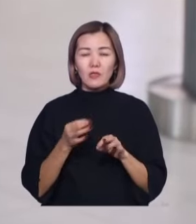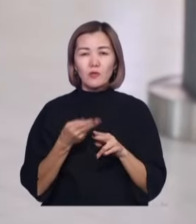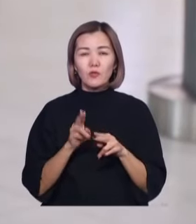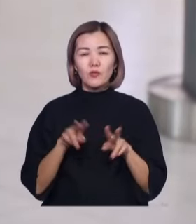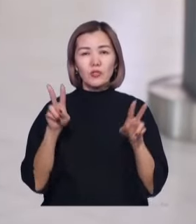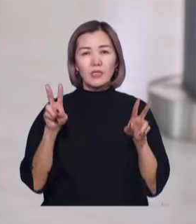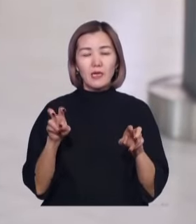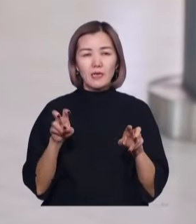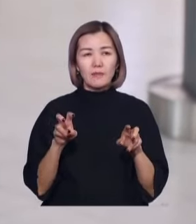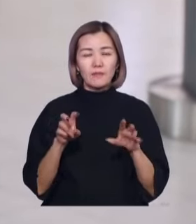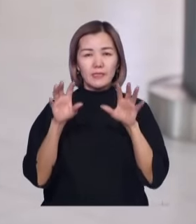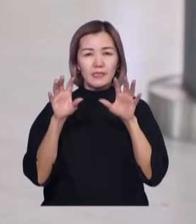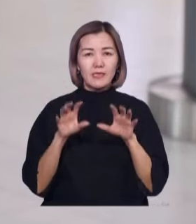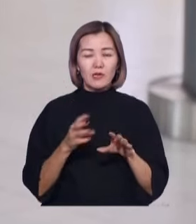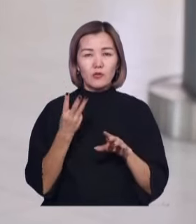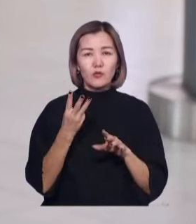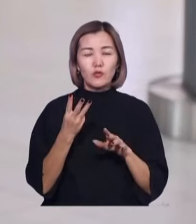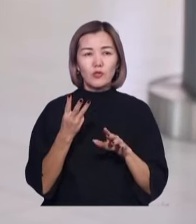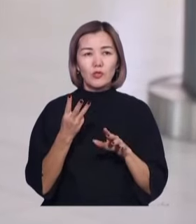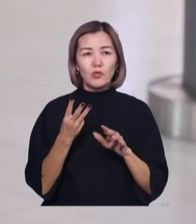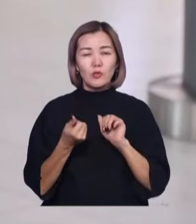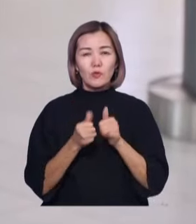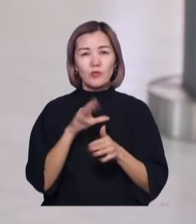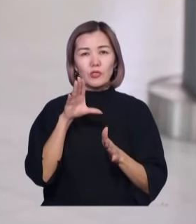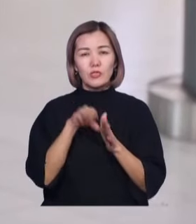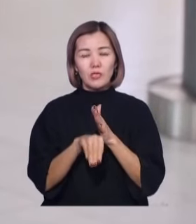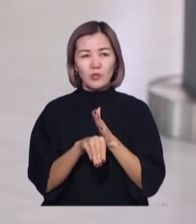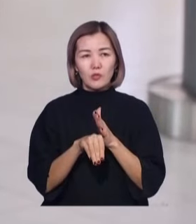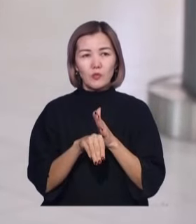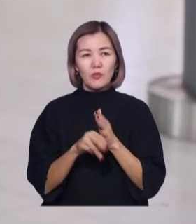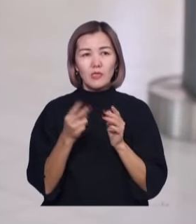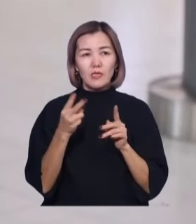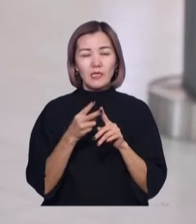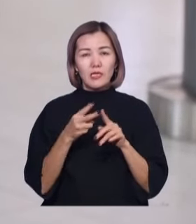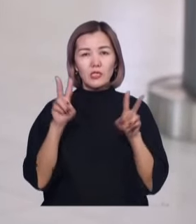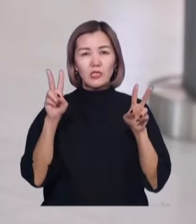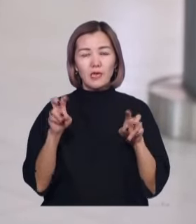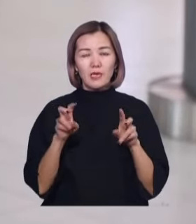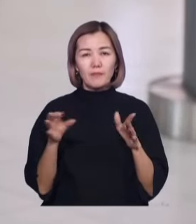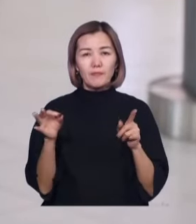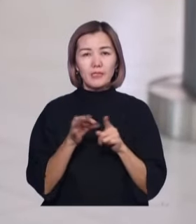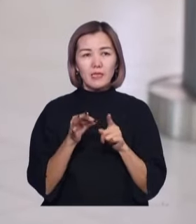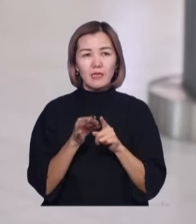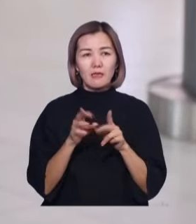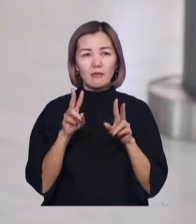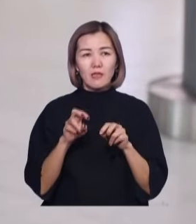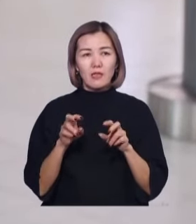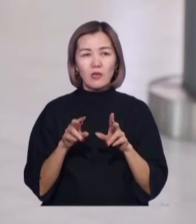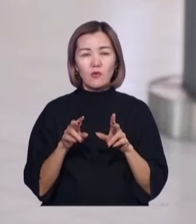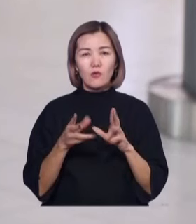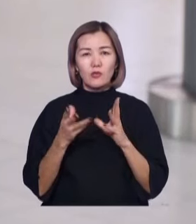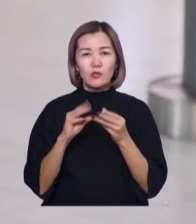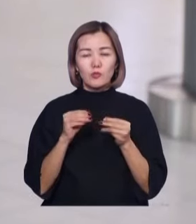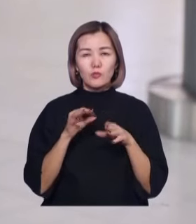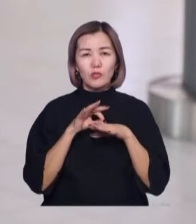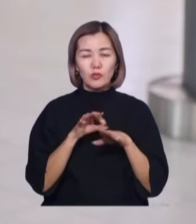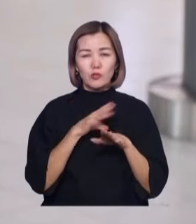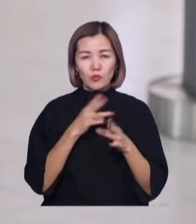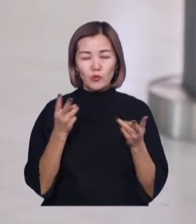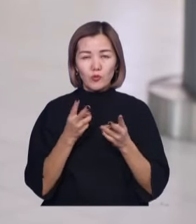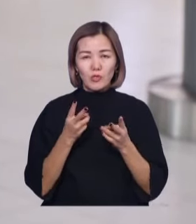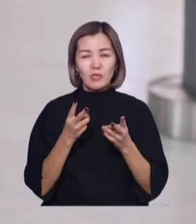қарастырылған біраз заңдарға үш заңның ішінде өзгеріс енгізу. Екінші мәселе оның мақсаты талдау жұмыстары бір. Екінші